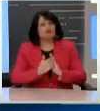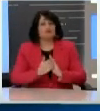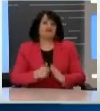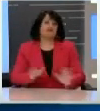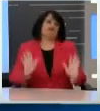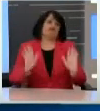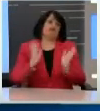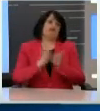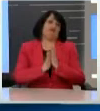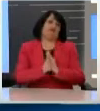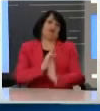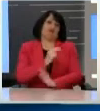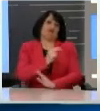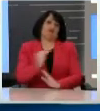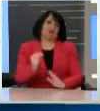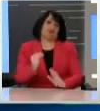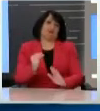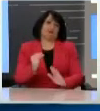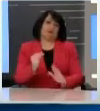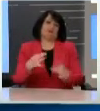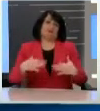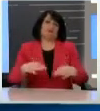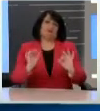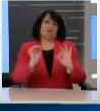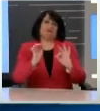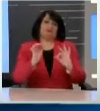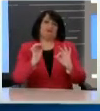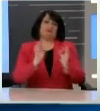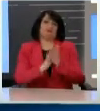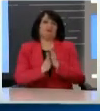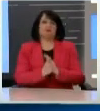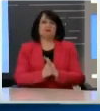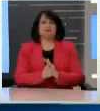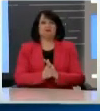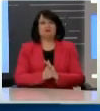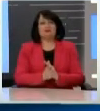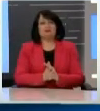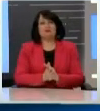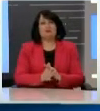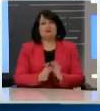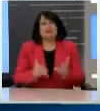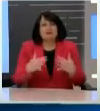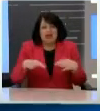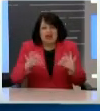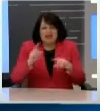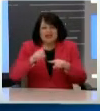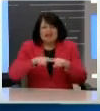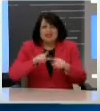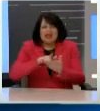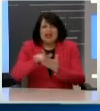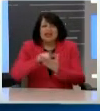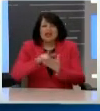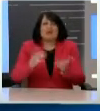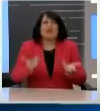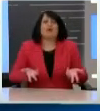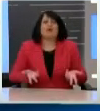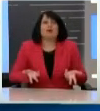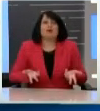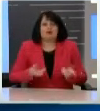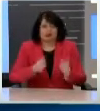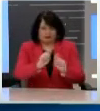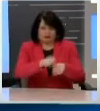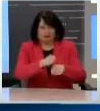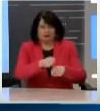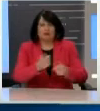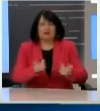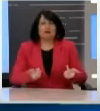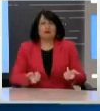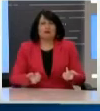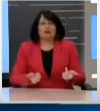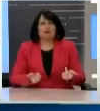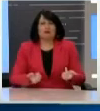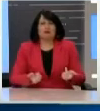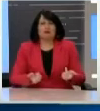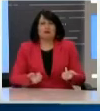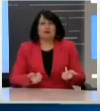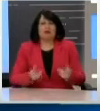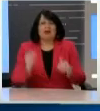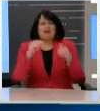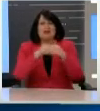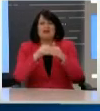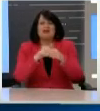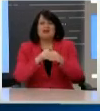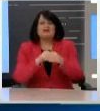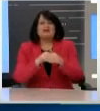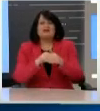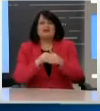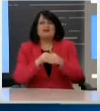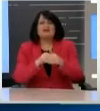πια, ξεκίνησε. Σε ποια χώρα ξεκίνησε το ελληνικό, κύριε Τσίπρα? Σε ποια χώρα ξεκίνησαν οι επενδύσεις